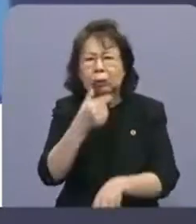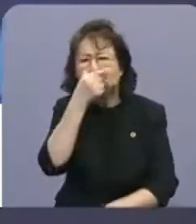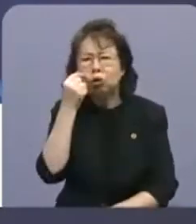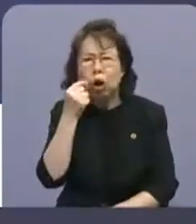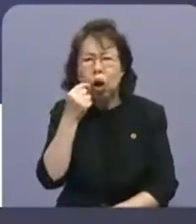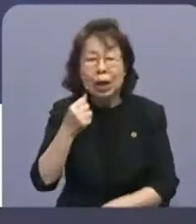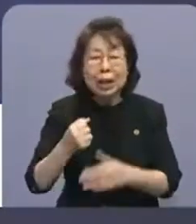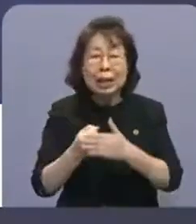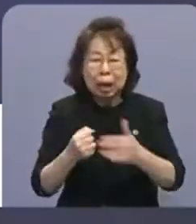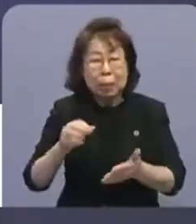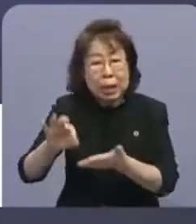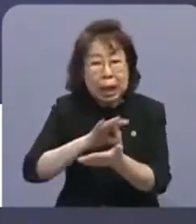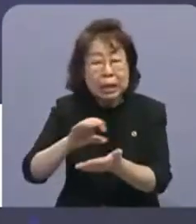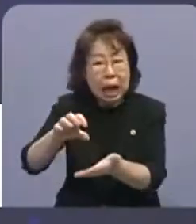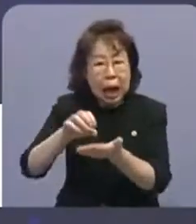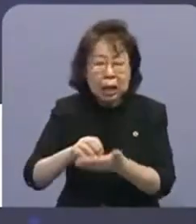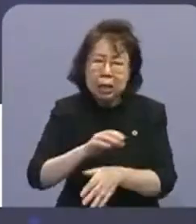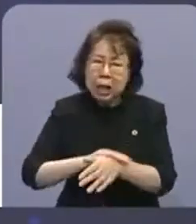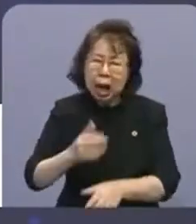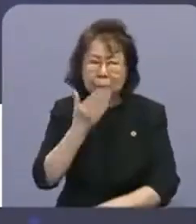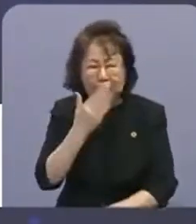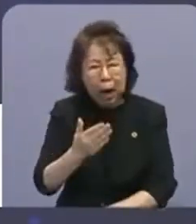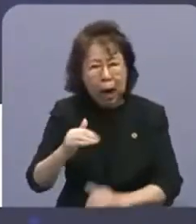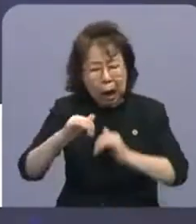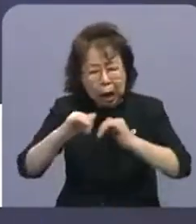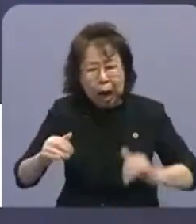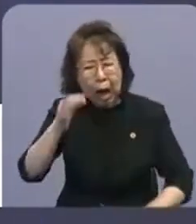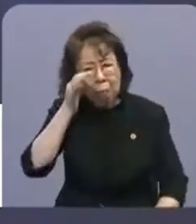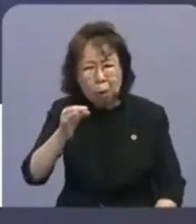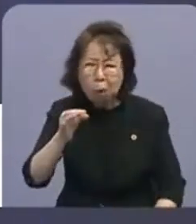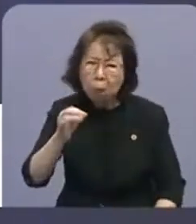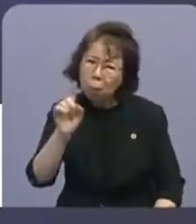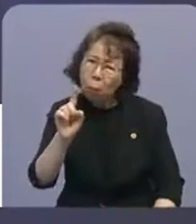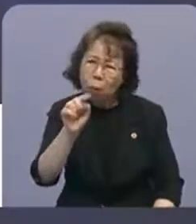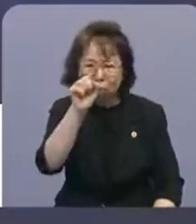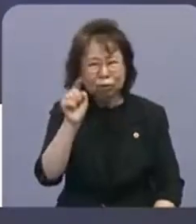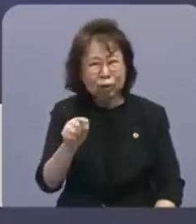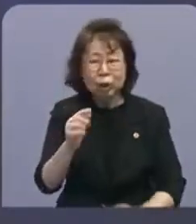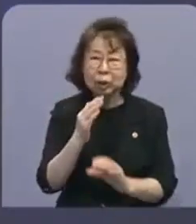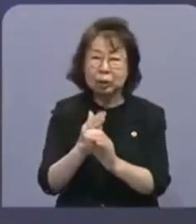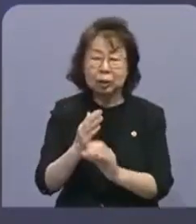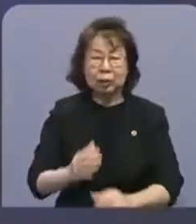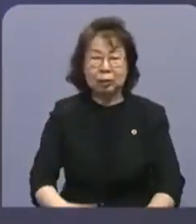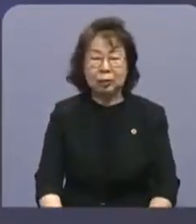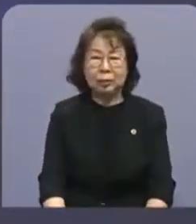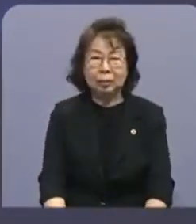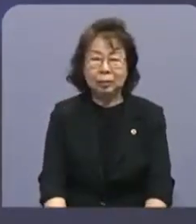보니 이 예산안이 제대로 들여다볼 수 있을지 우려가 큽니다. 노준철 기자가 보도합니다.